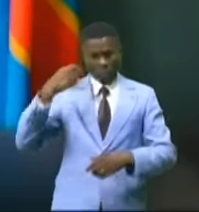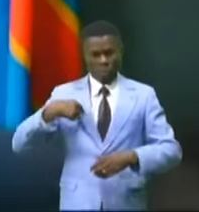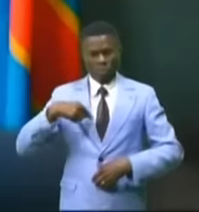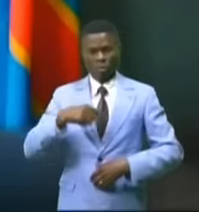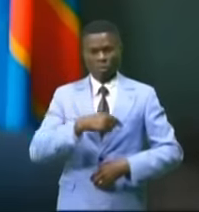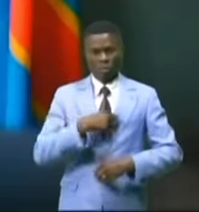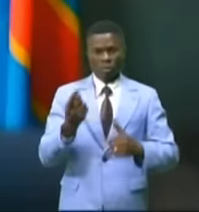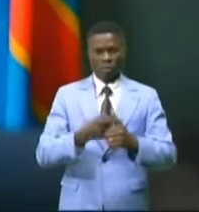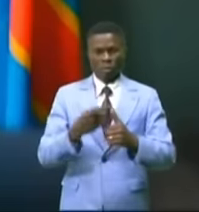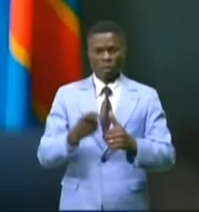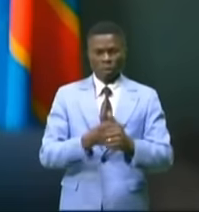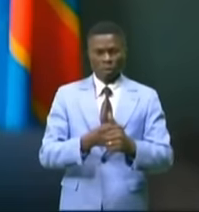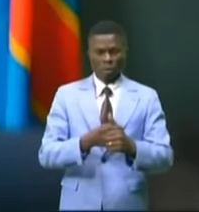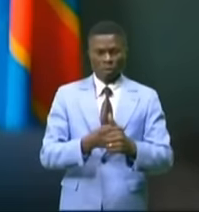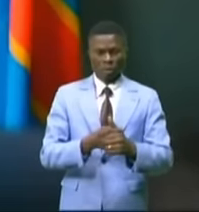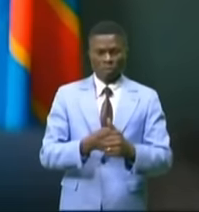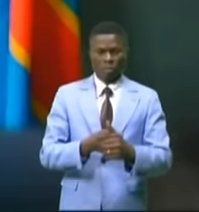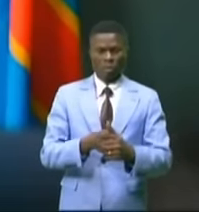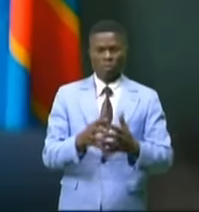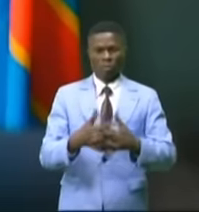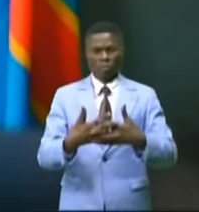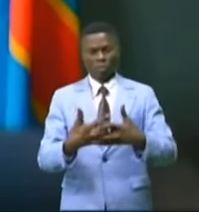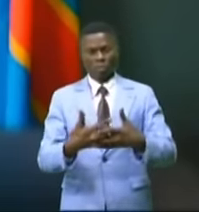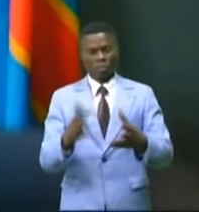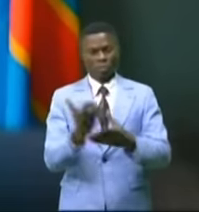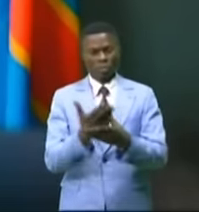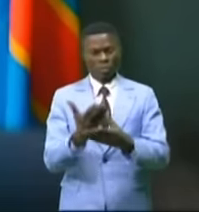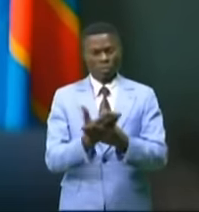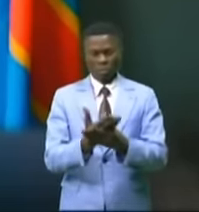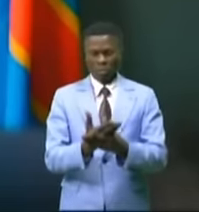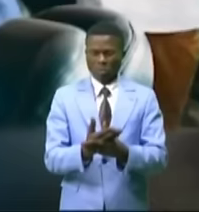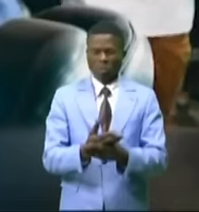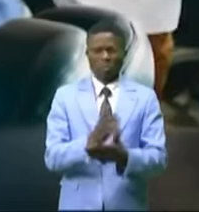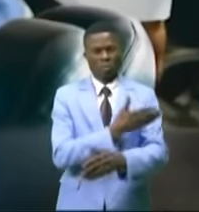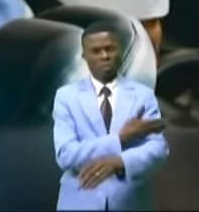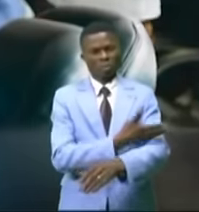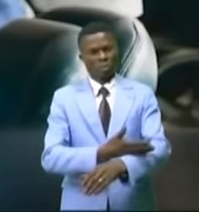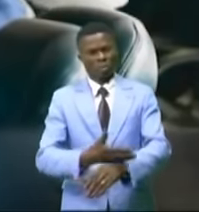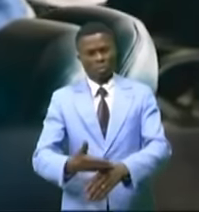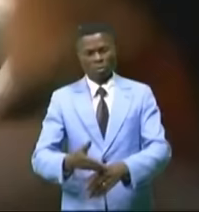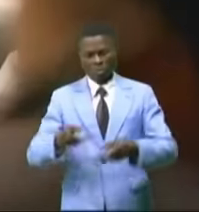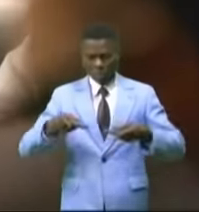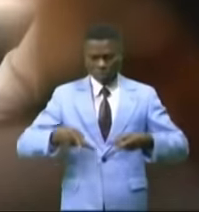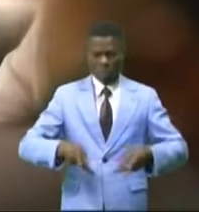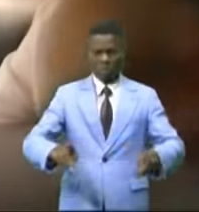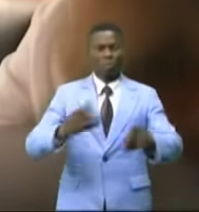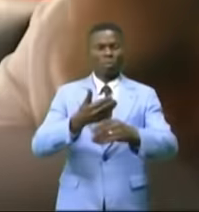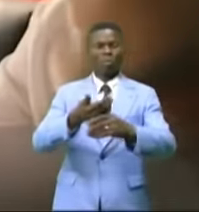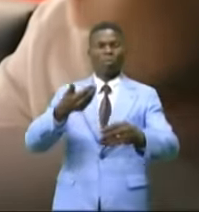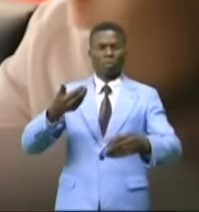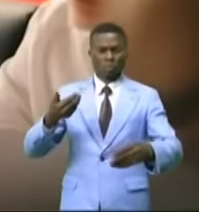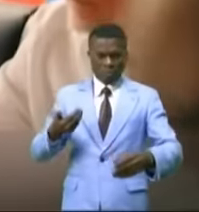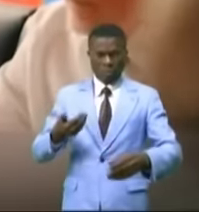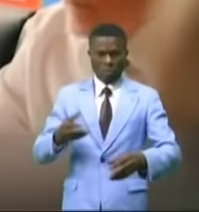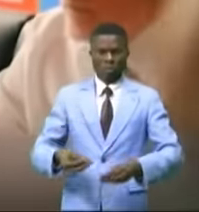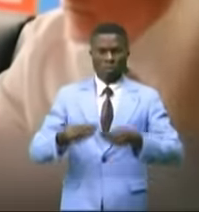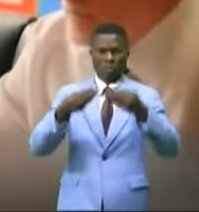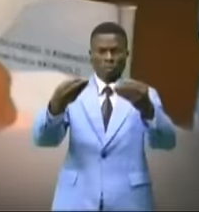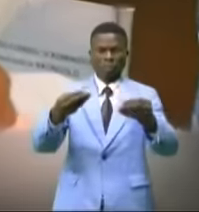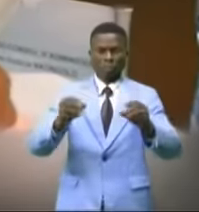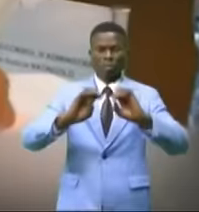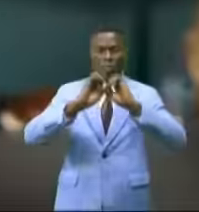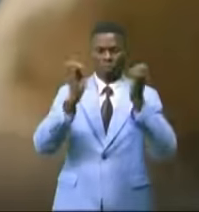notamment la dématérialisation des documents réglementaires ou autorisations préalables délivrées par les